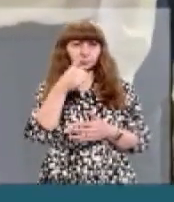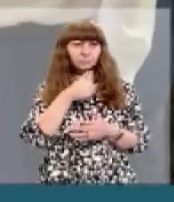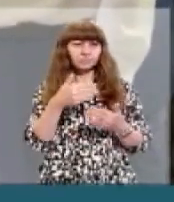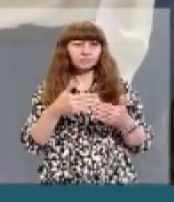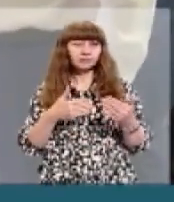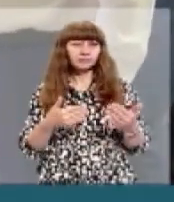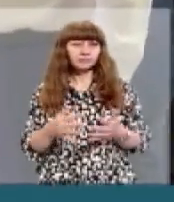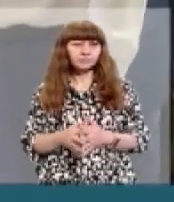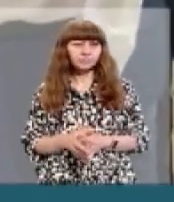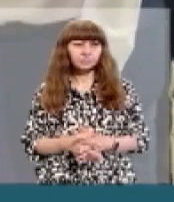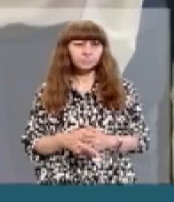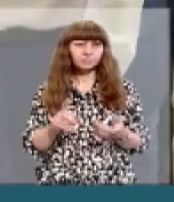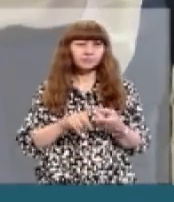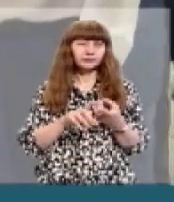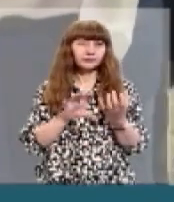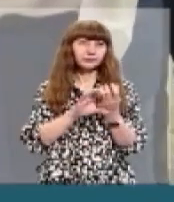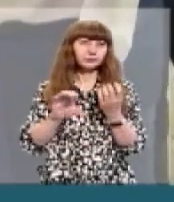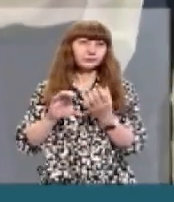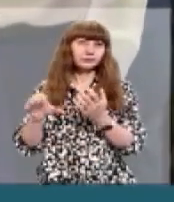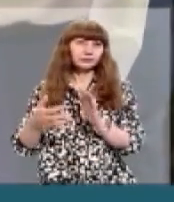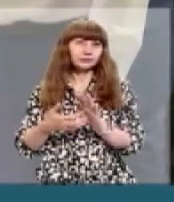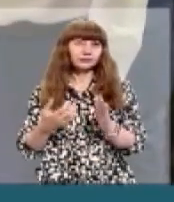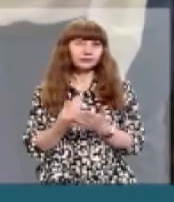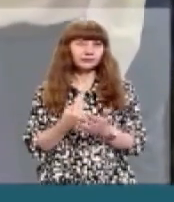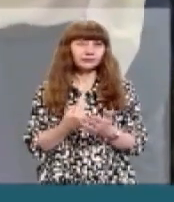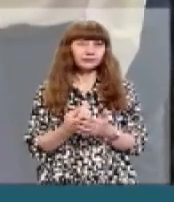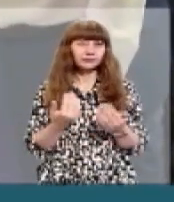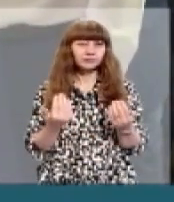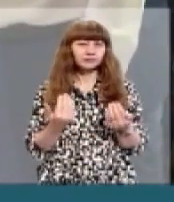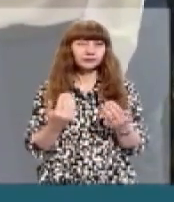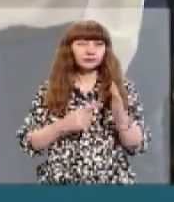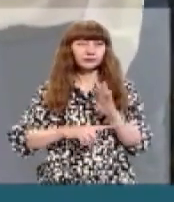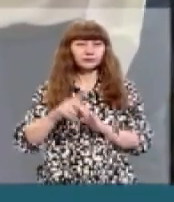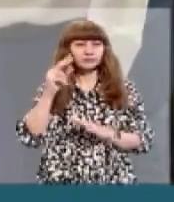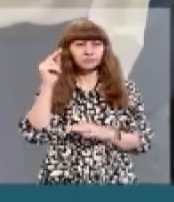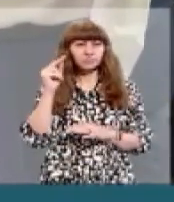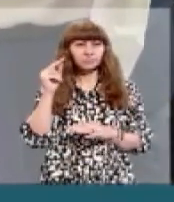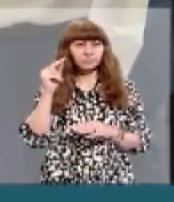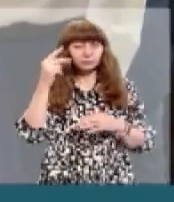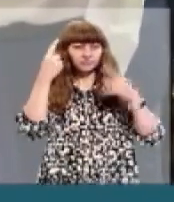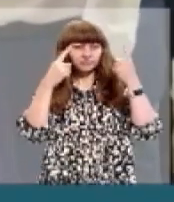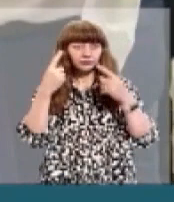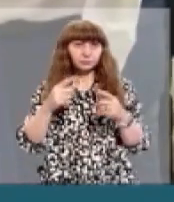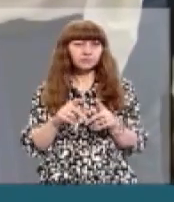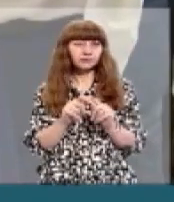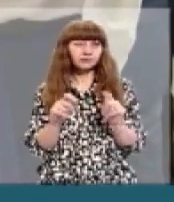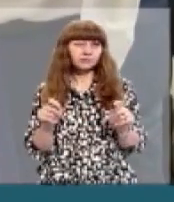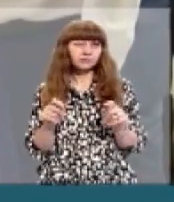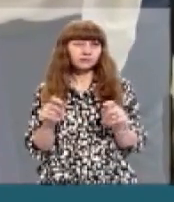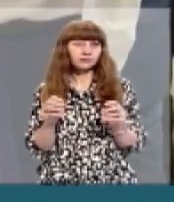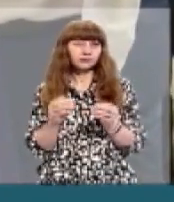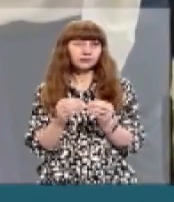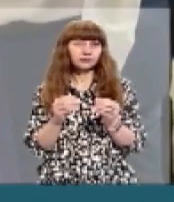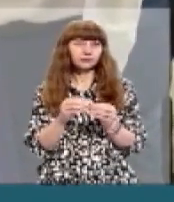но у меня из-за коммуникации инженерных не хватило денег. И здесь вот пришла идея размещения бройлеров на два птичника, в каждой по 10 тысяч